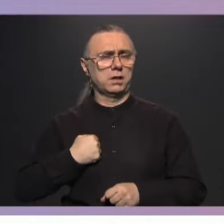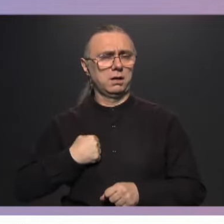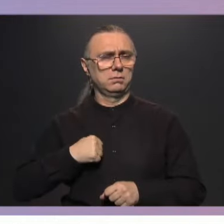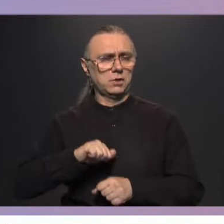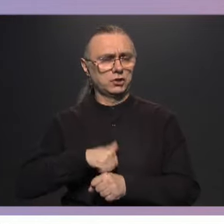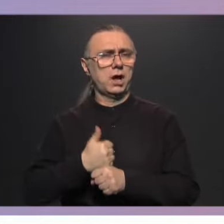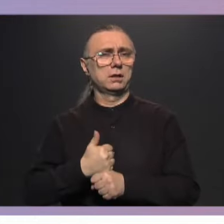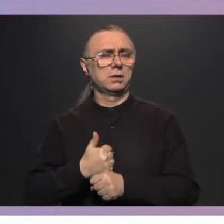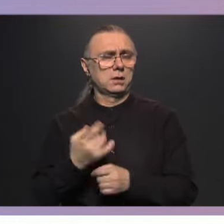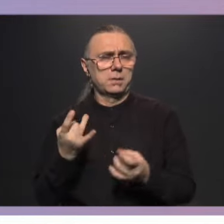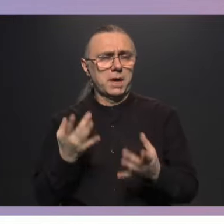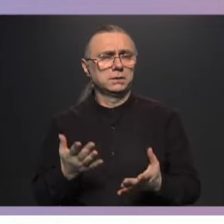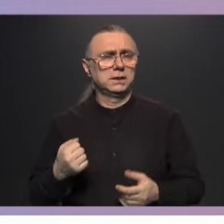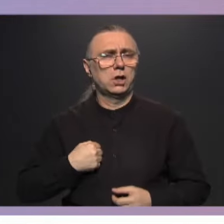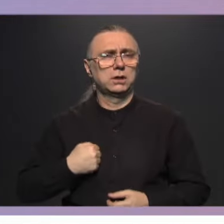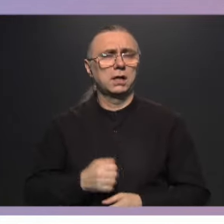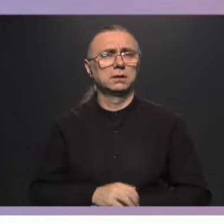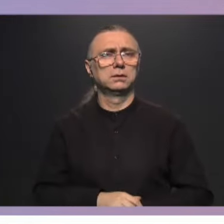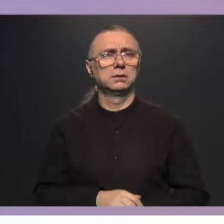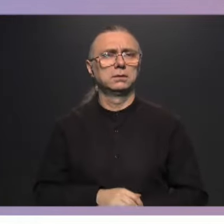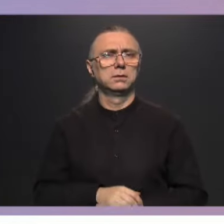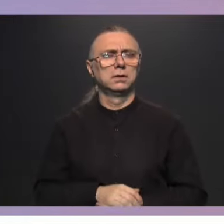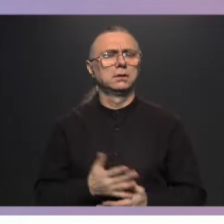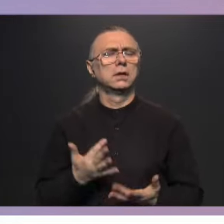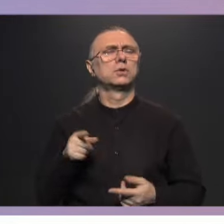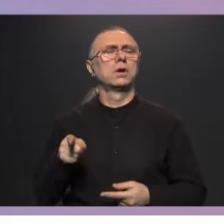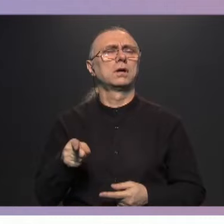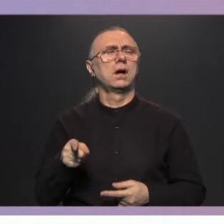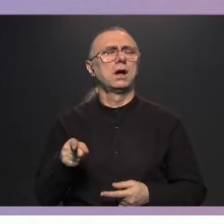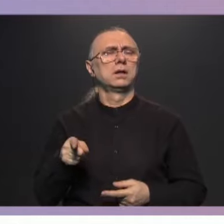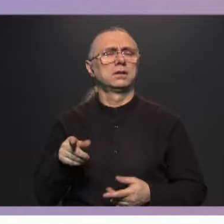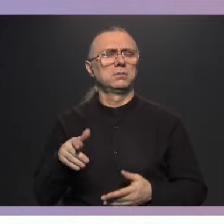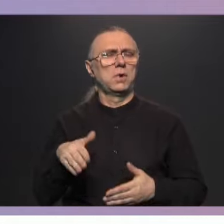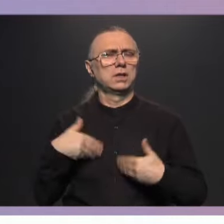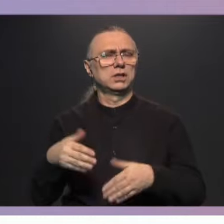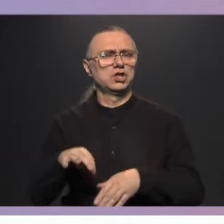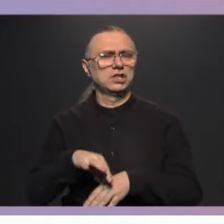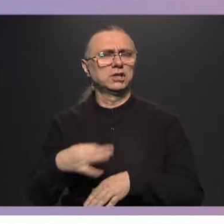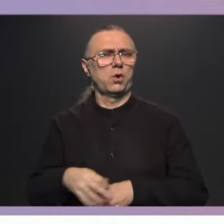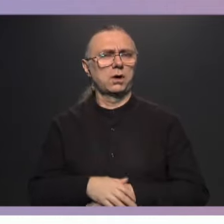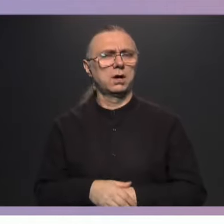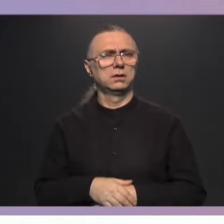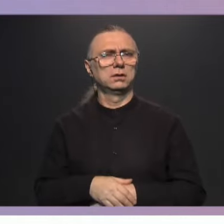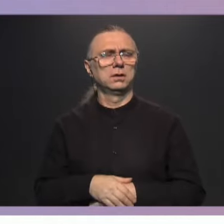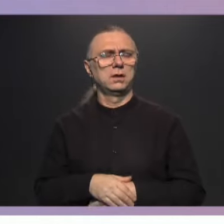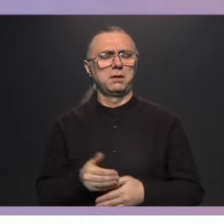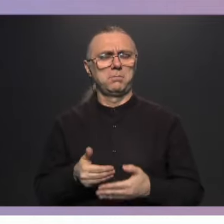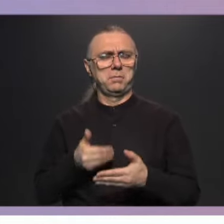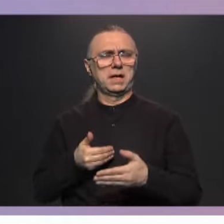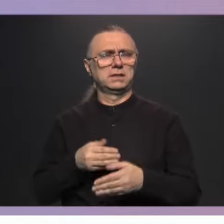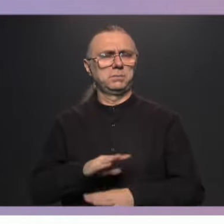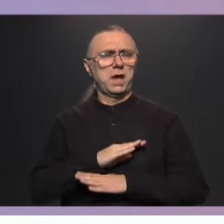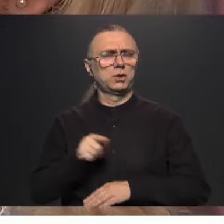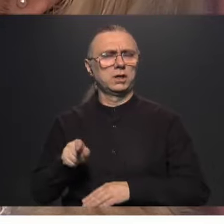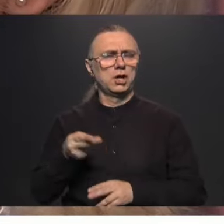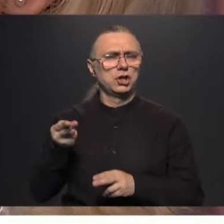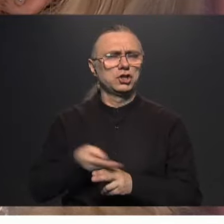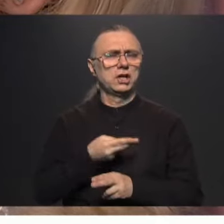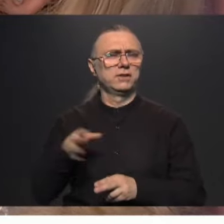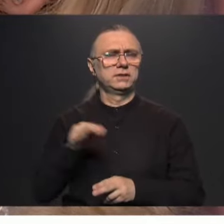солдаты. И насколько с ними жестко обошлись. То есть их же перед смертью лишили всех регалий абсолютно. То есть